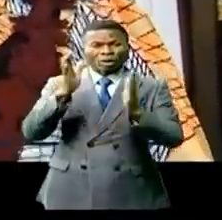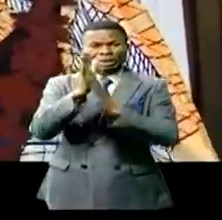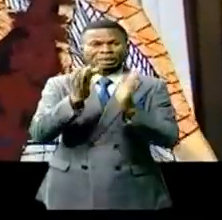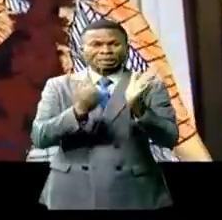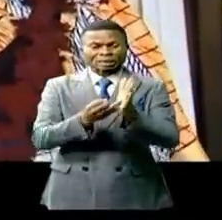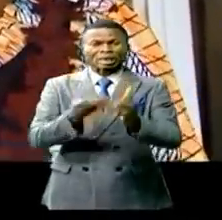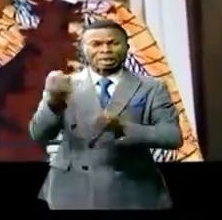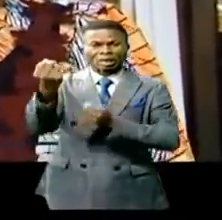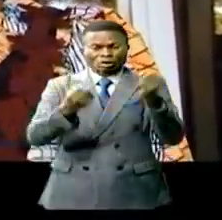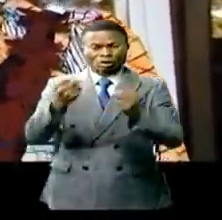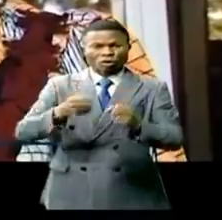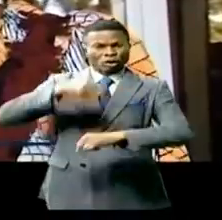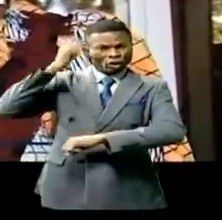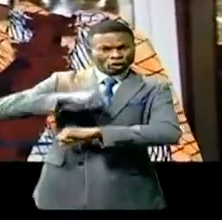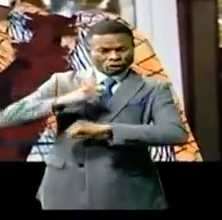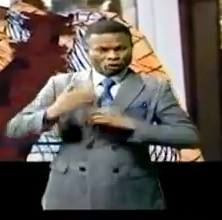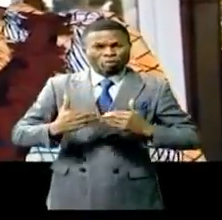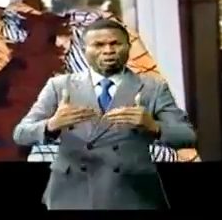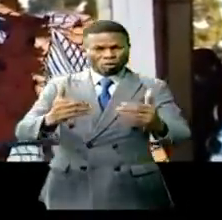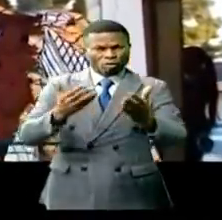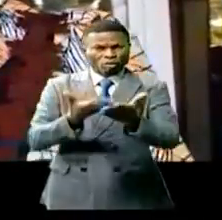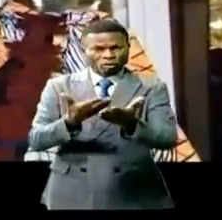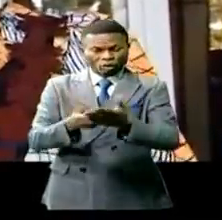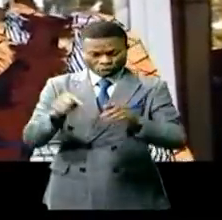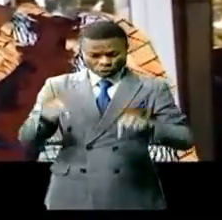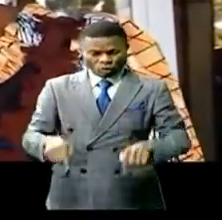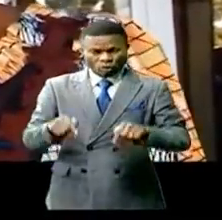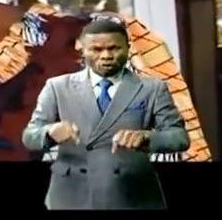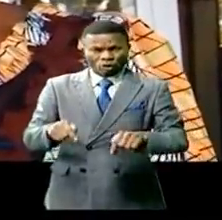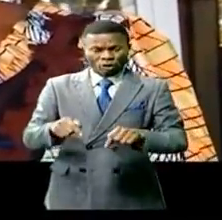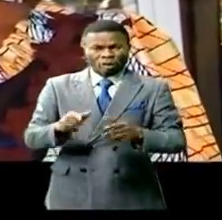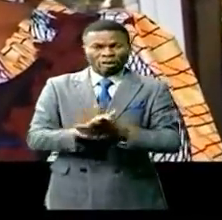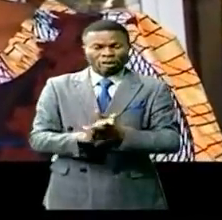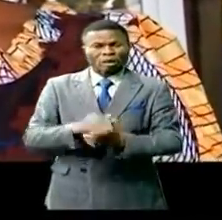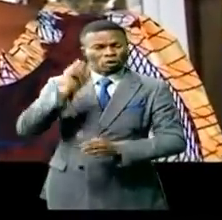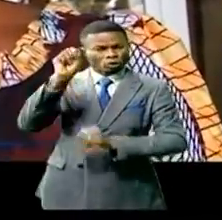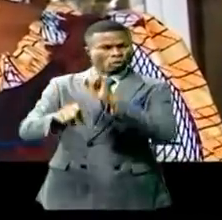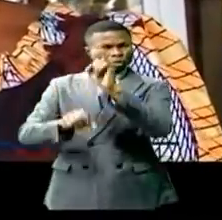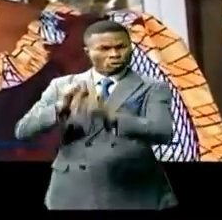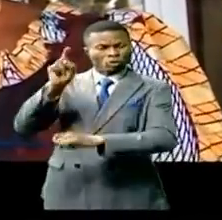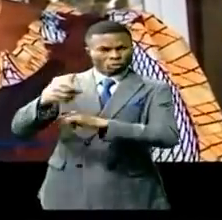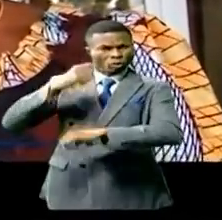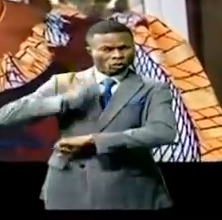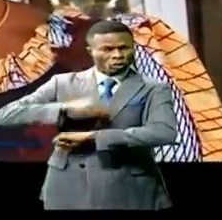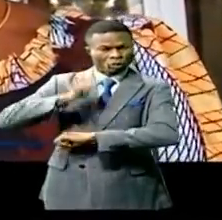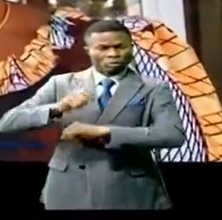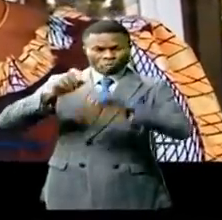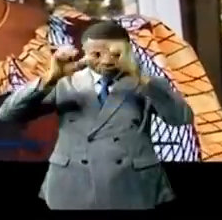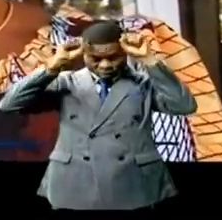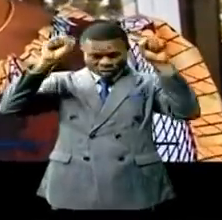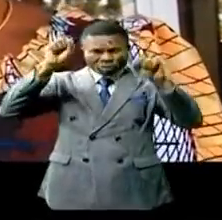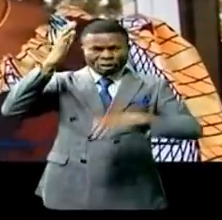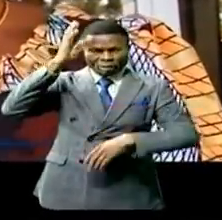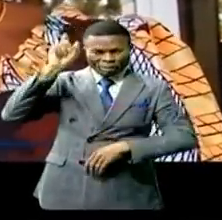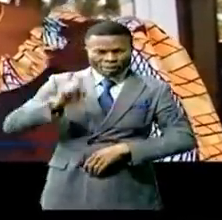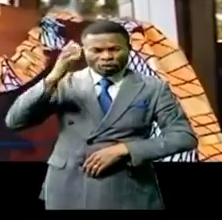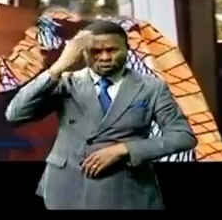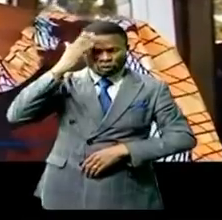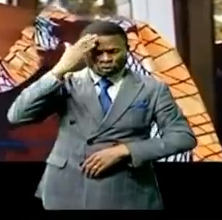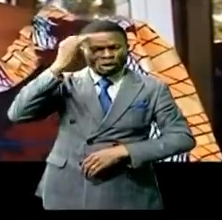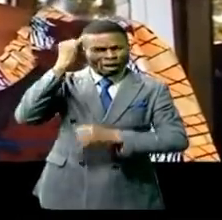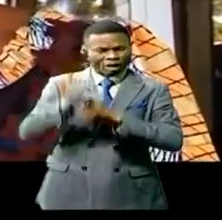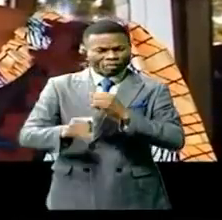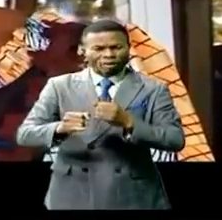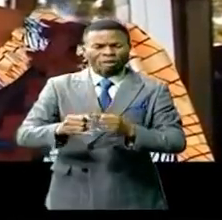de procès sont enfin de passer d'ailleurs aujourd'hui il était en train de passer parce que les chefs veux qu'on puisse arriver au bout afin de